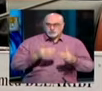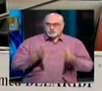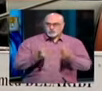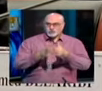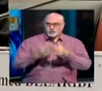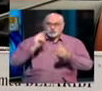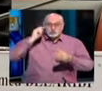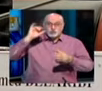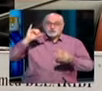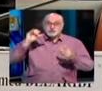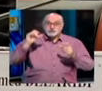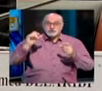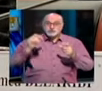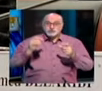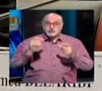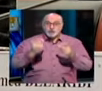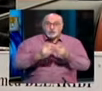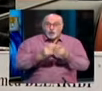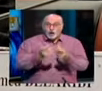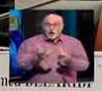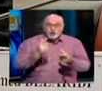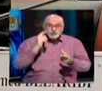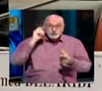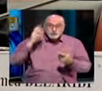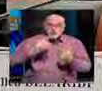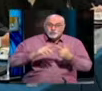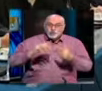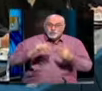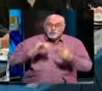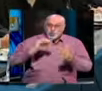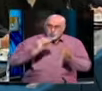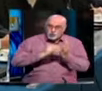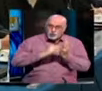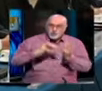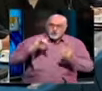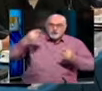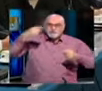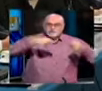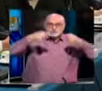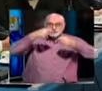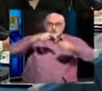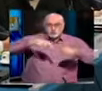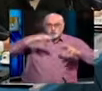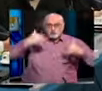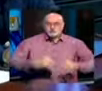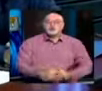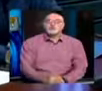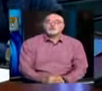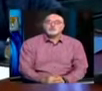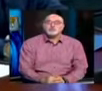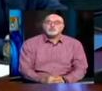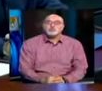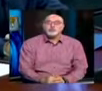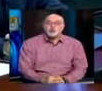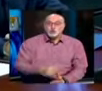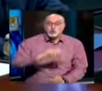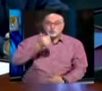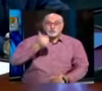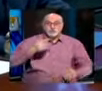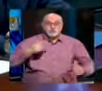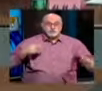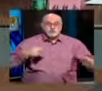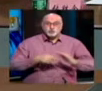إلى تعزيز وتقوية استثماراتها المباشرة. أول ممول تجاري للجزائر